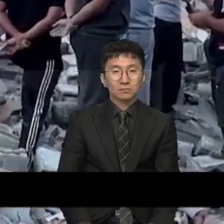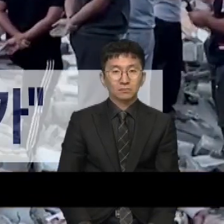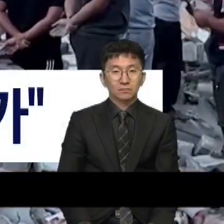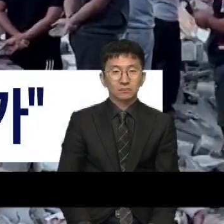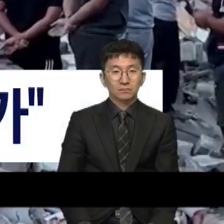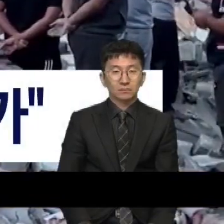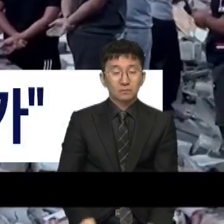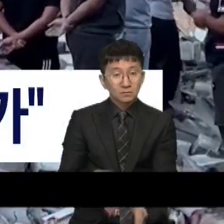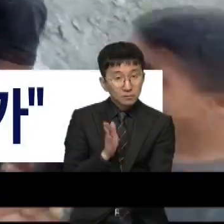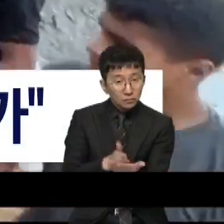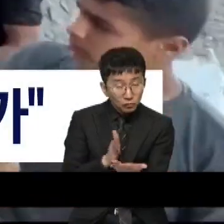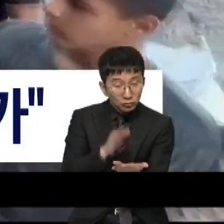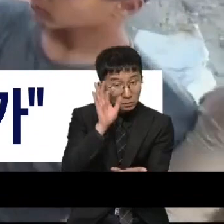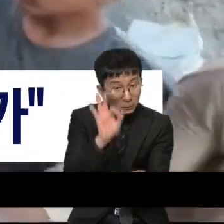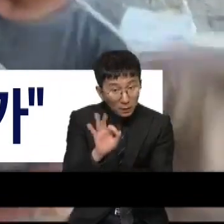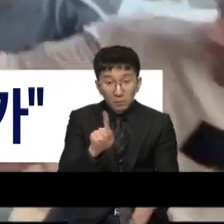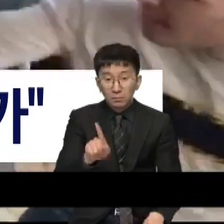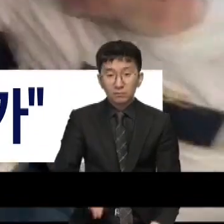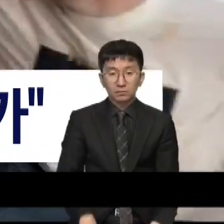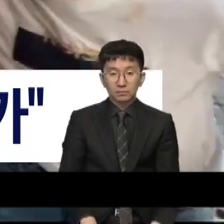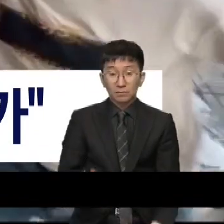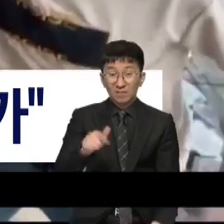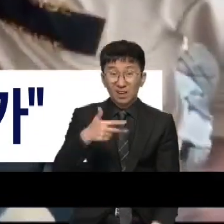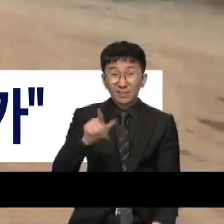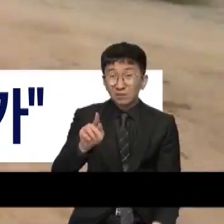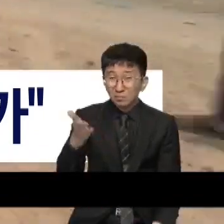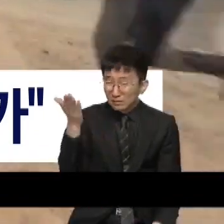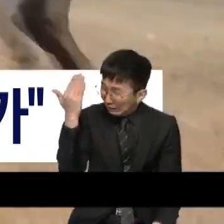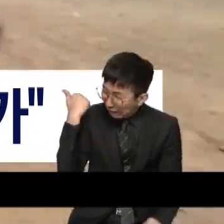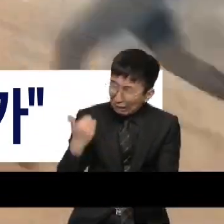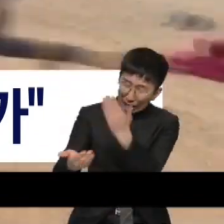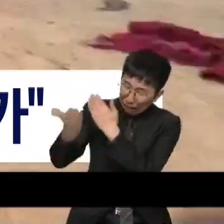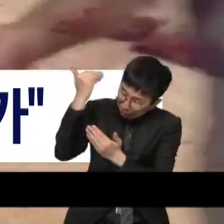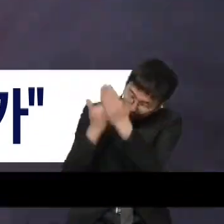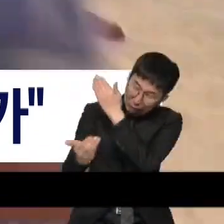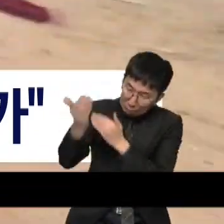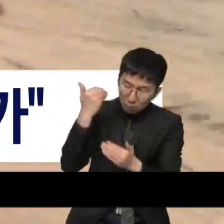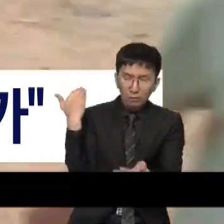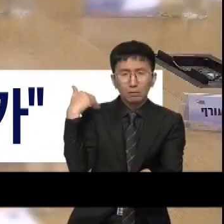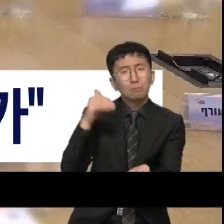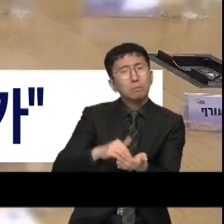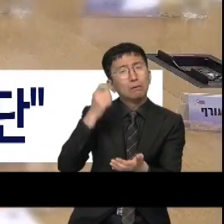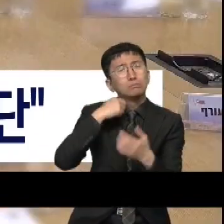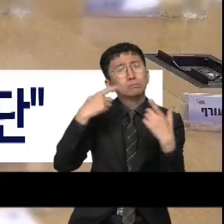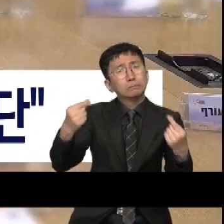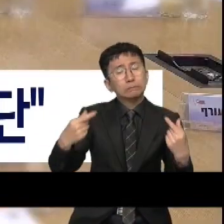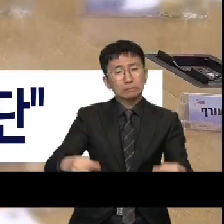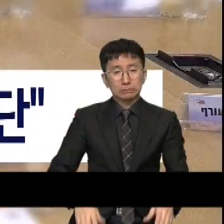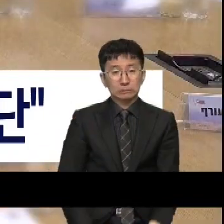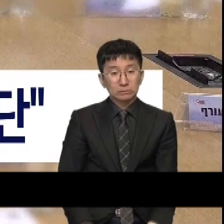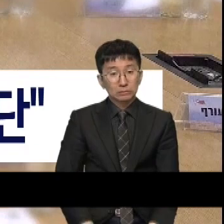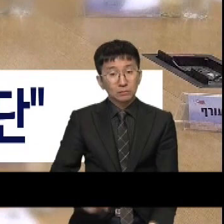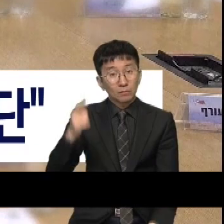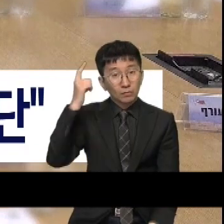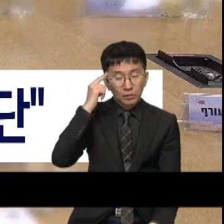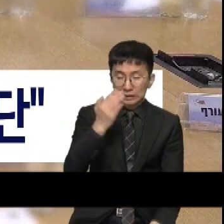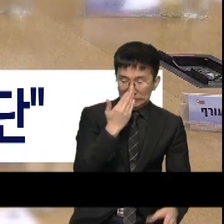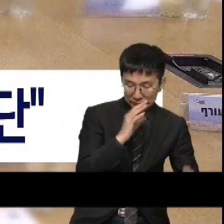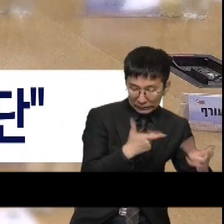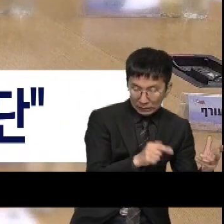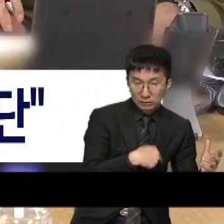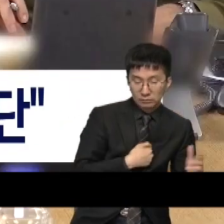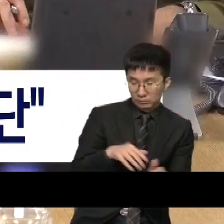알자지라 방송은 가자 지구가 중세 시대로 돌아갔다고 묘사했습니다. 이스라엘은 인질이 풀려날 때까지